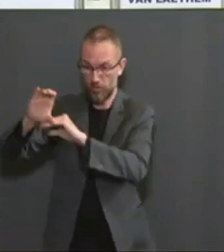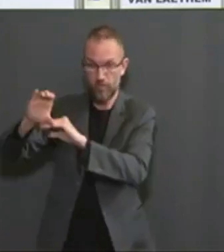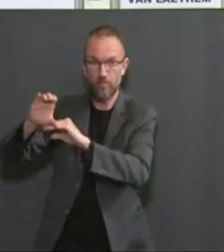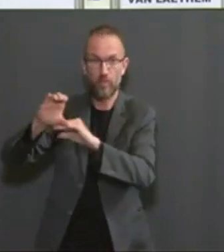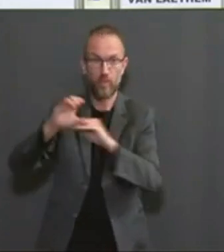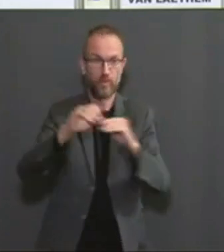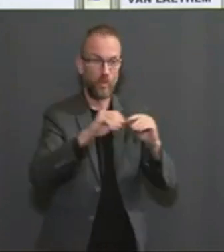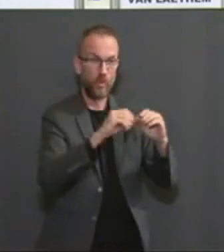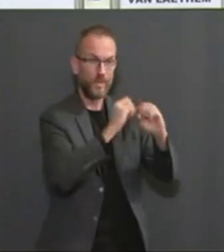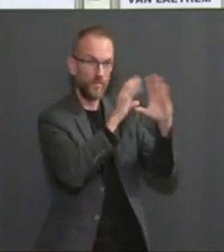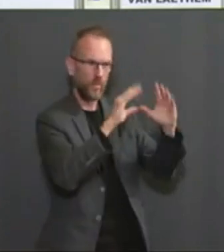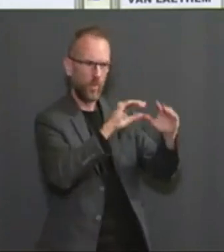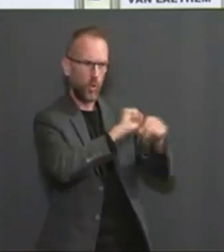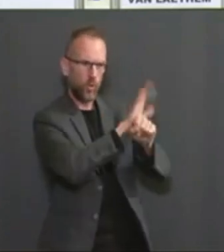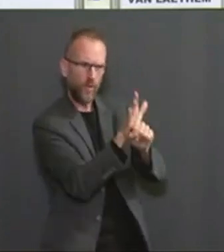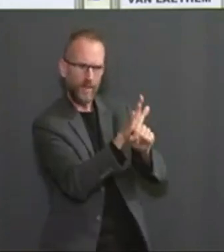pandémie.